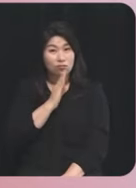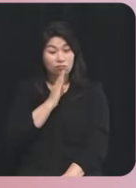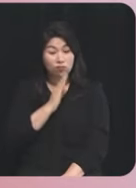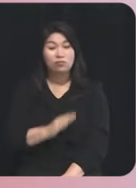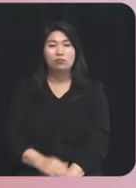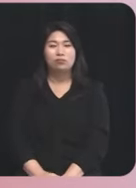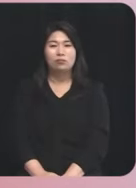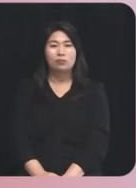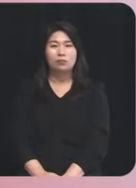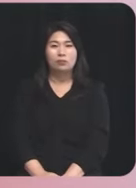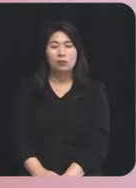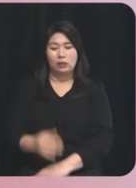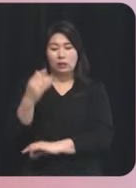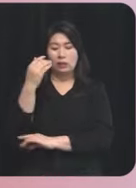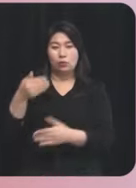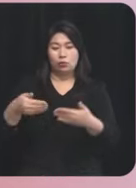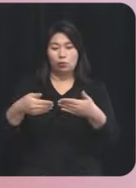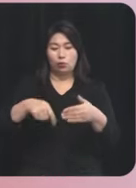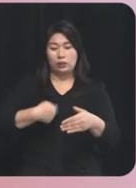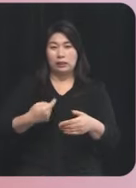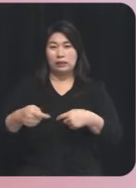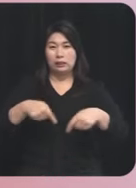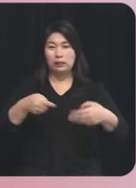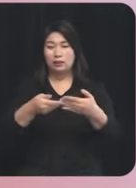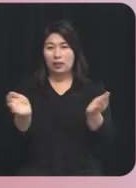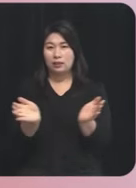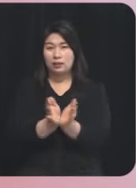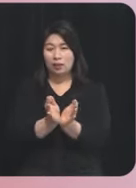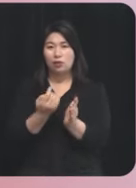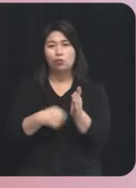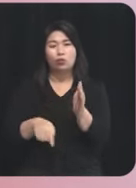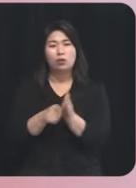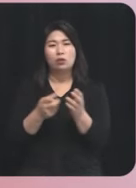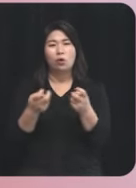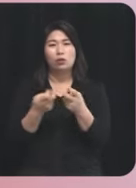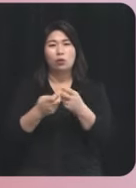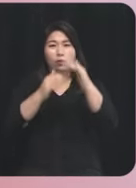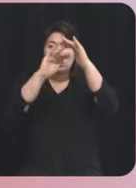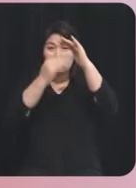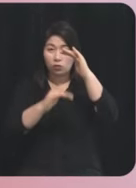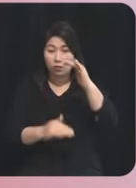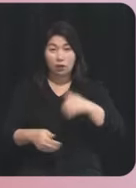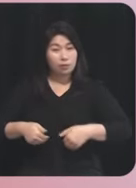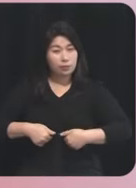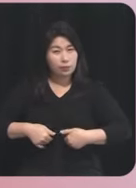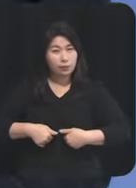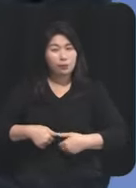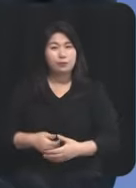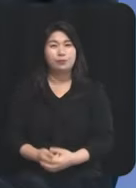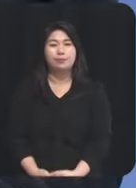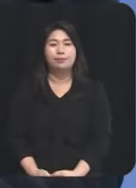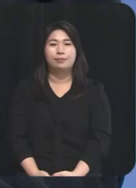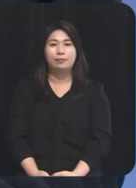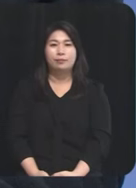네. 이 기초자치단체 부활을 위해서는 어떤 절차가 필요한 것이죠?